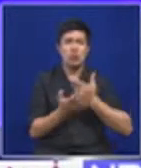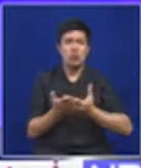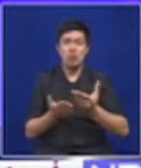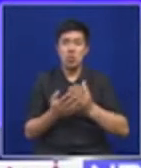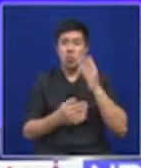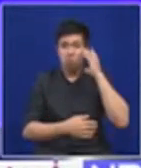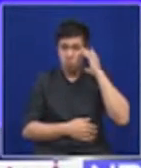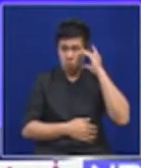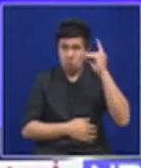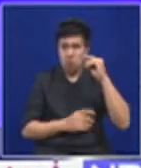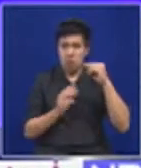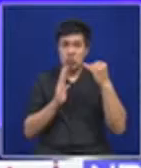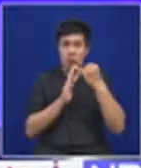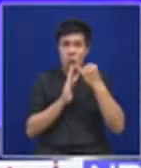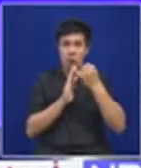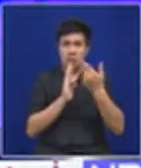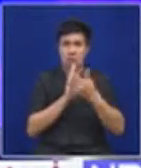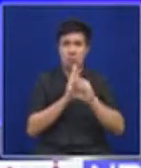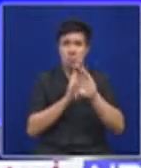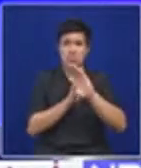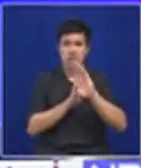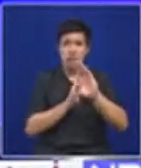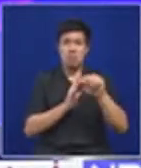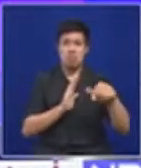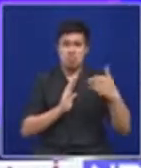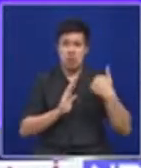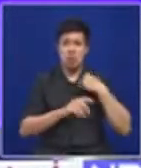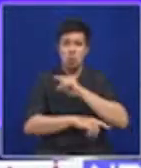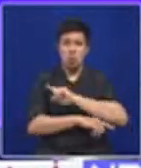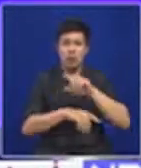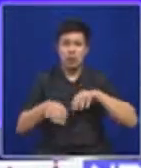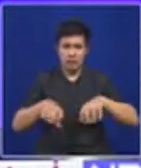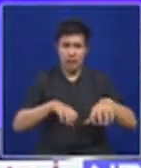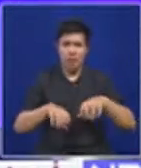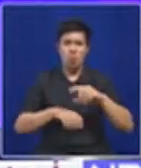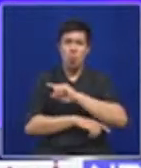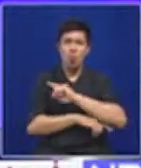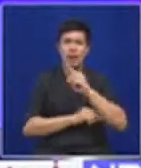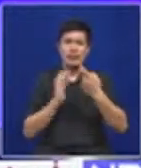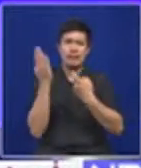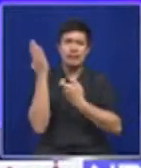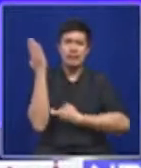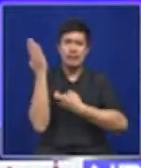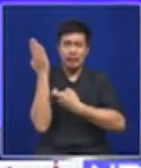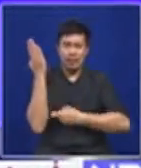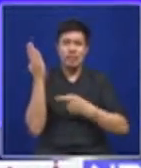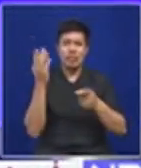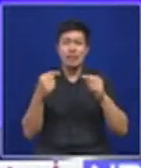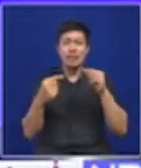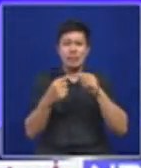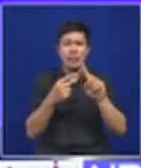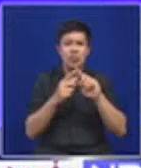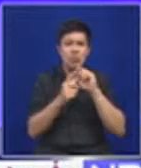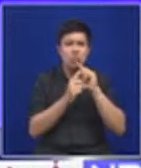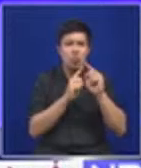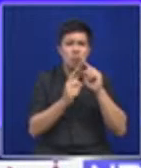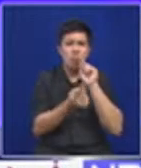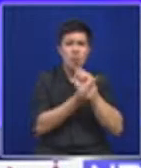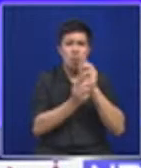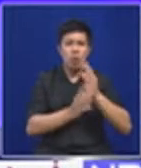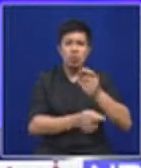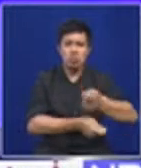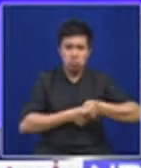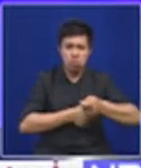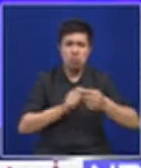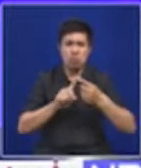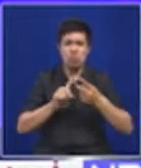ววันพรุ่งนี้ค่ะที่จังหวัดบึงกาฬก็จะมีการจัดงานวันยางพาราขึ้นนะคะโดยจะมีการพบปะกันระหว่างพี่น้องเกษตรกรแล้ว